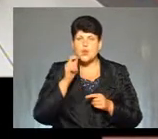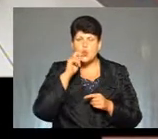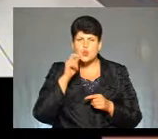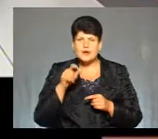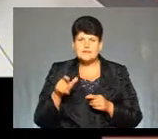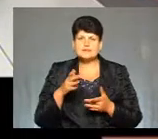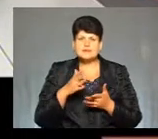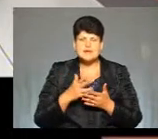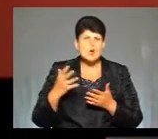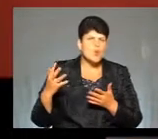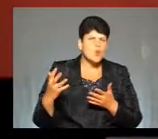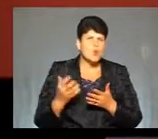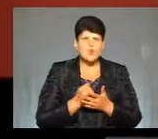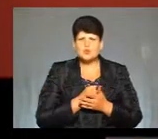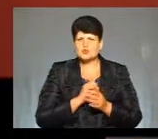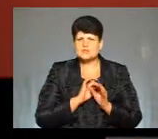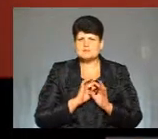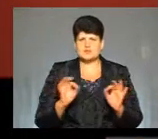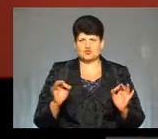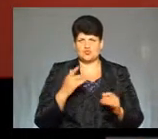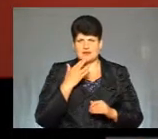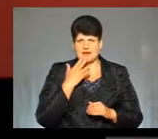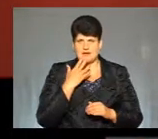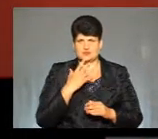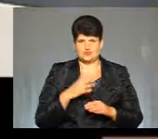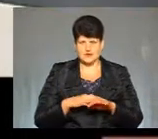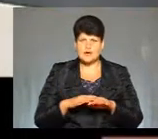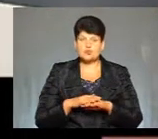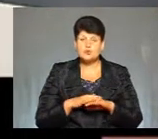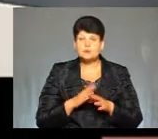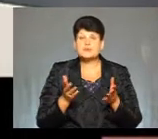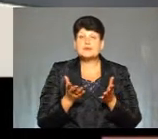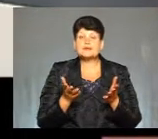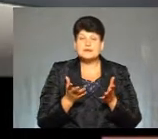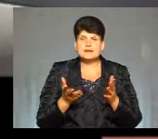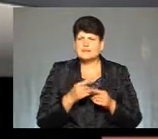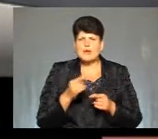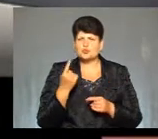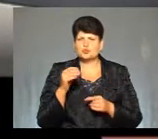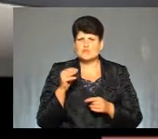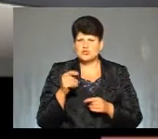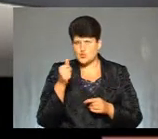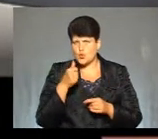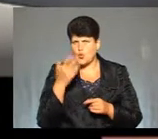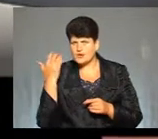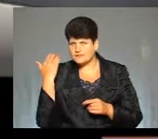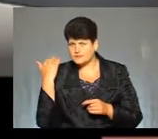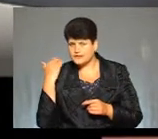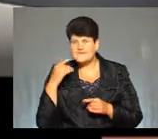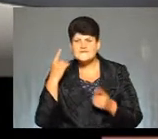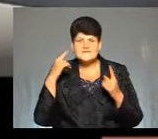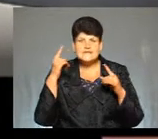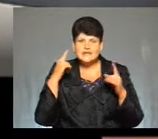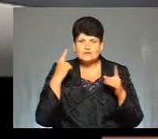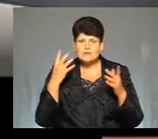є успішною нацією, успішним народом, який не одну тисячу років тому видумав дуже